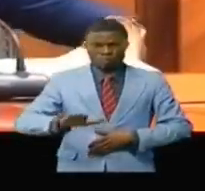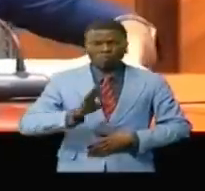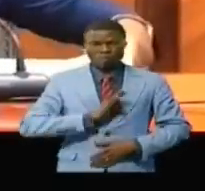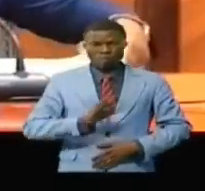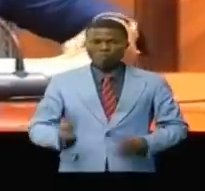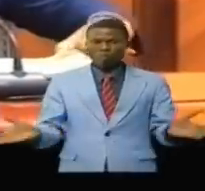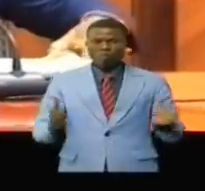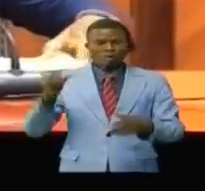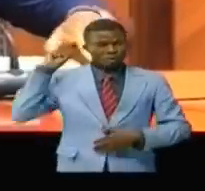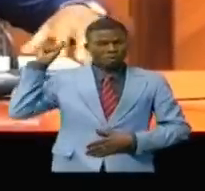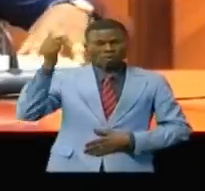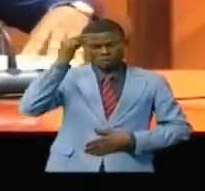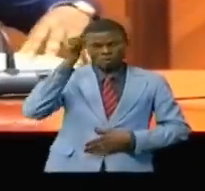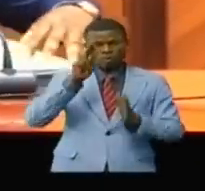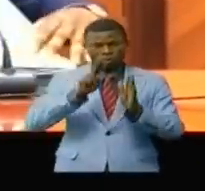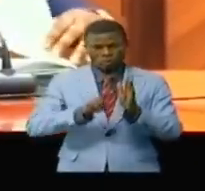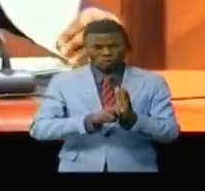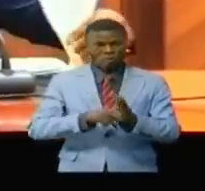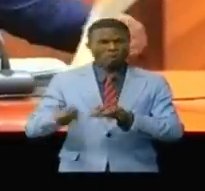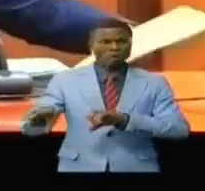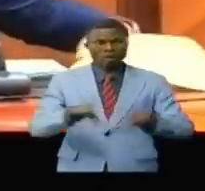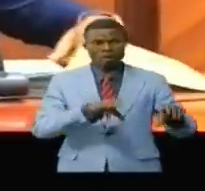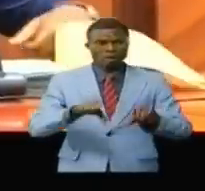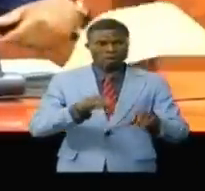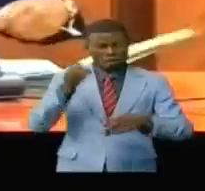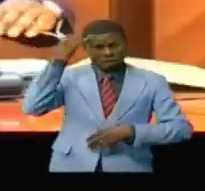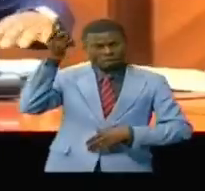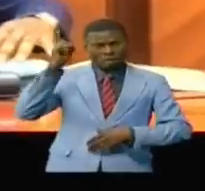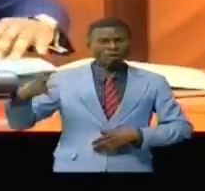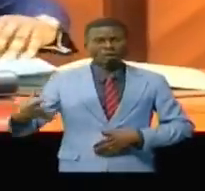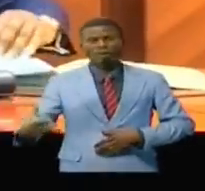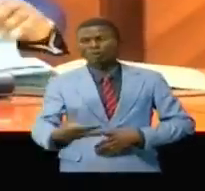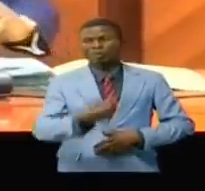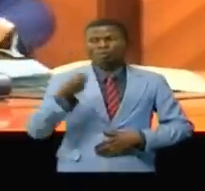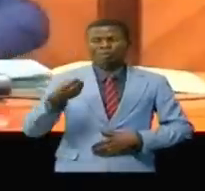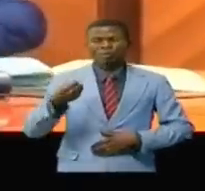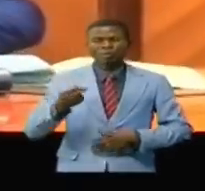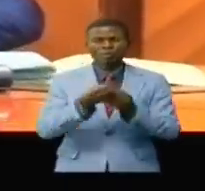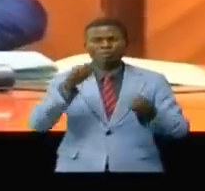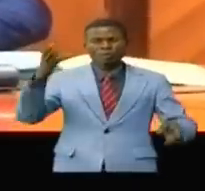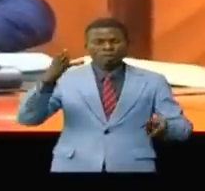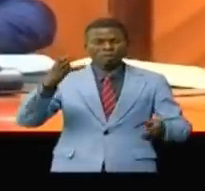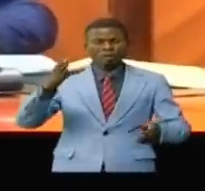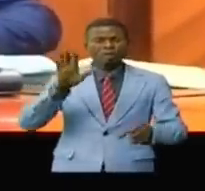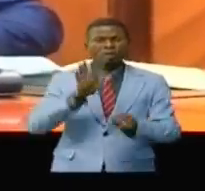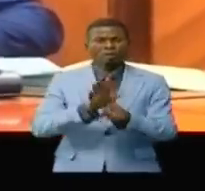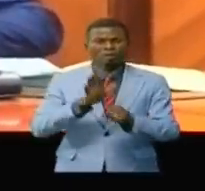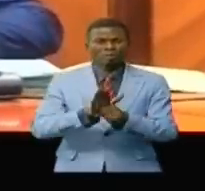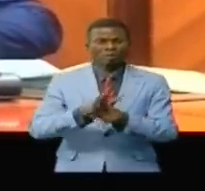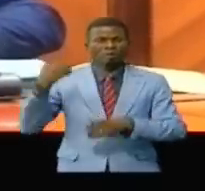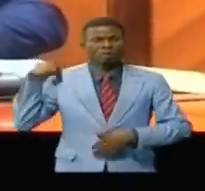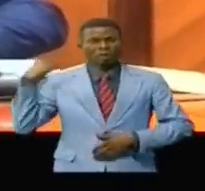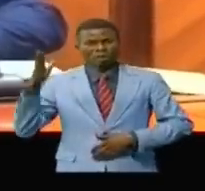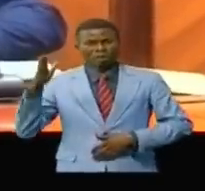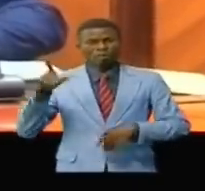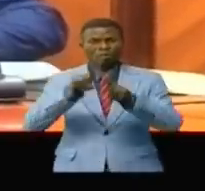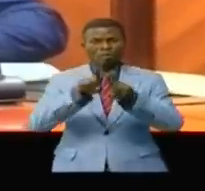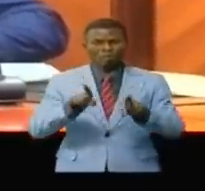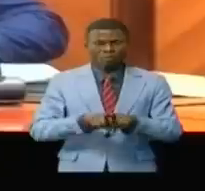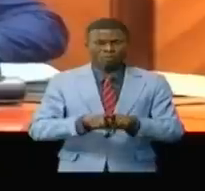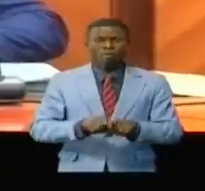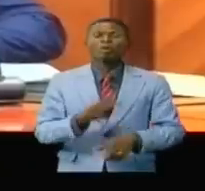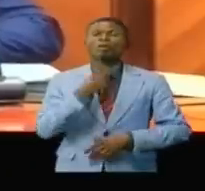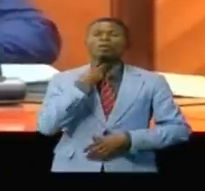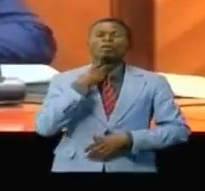le gouvernement dans son action visant à récupérer le patrimoine immobilier du domaine privé de l'État, détenu